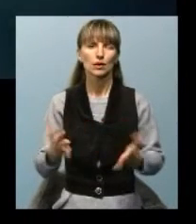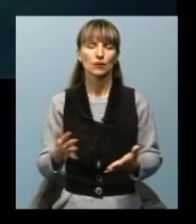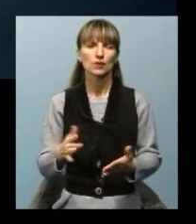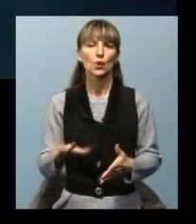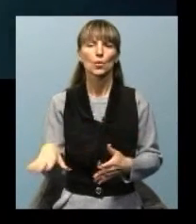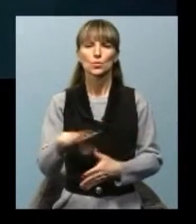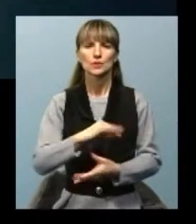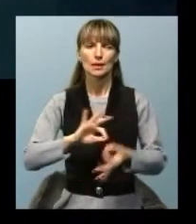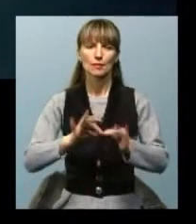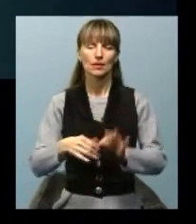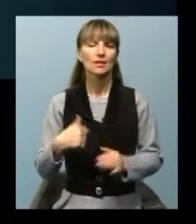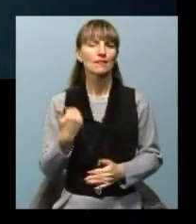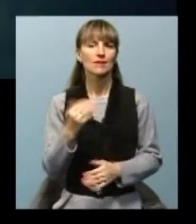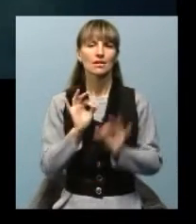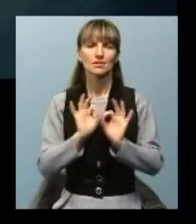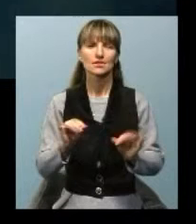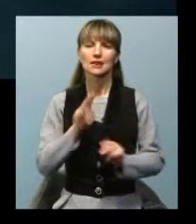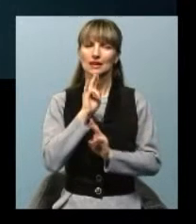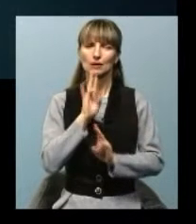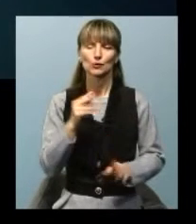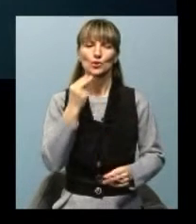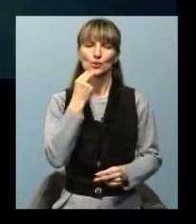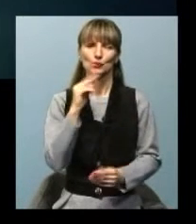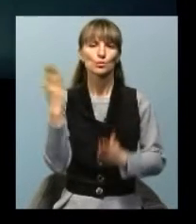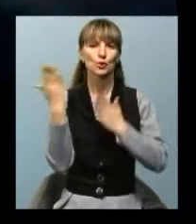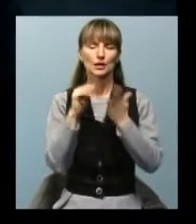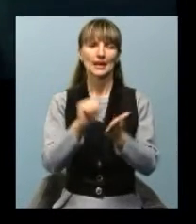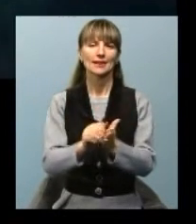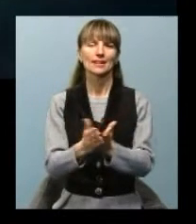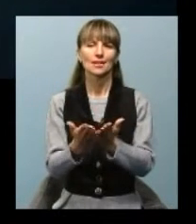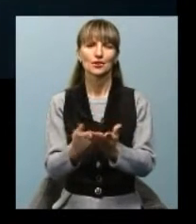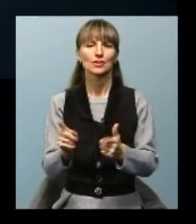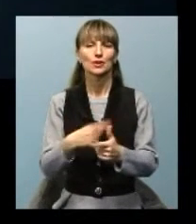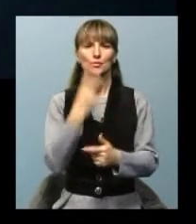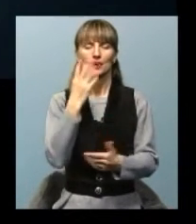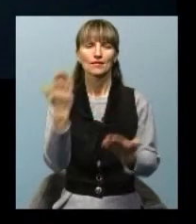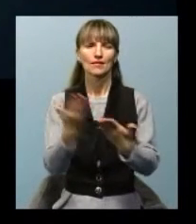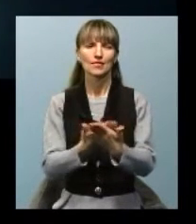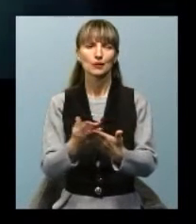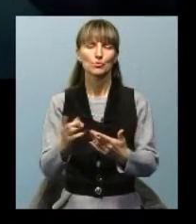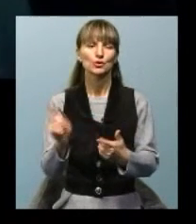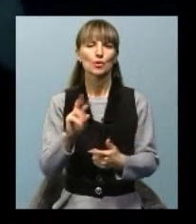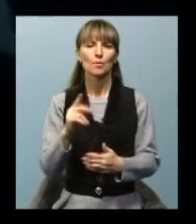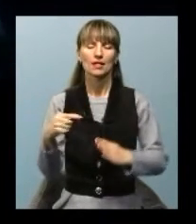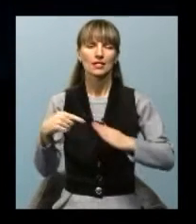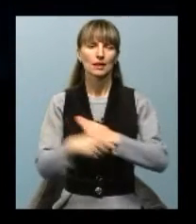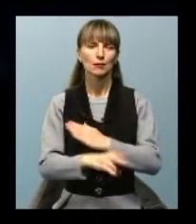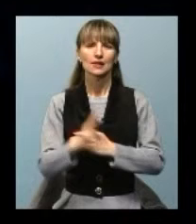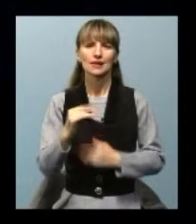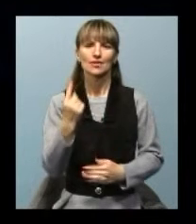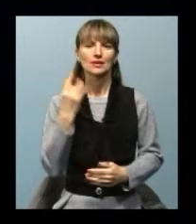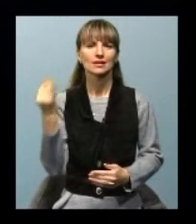усі подробиці я вам не буду розкривати. Краще прочитайте книги або подивіться фільм, аби не пропустити